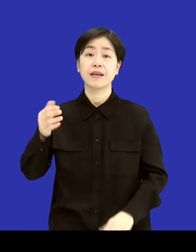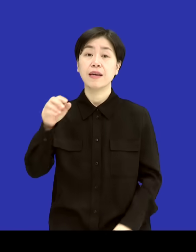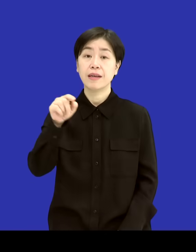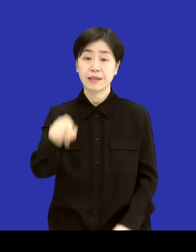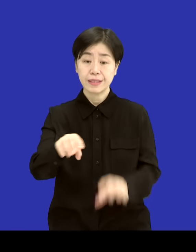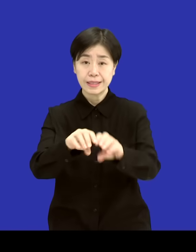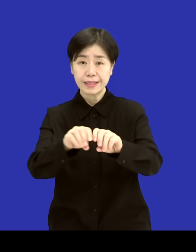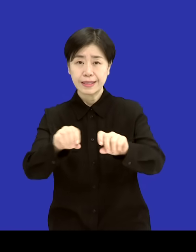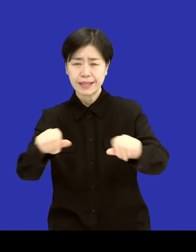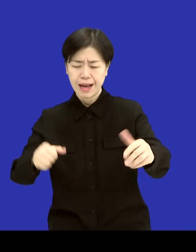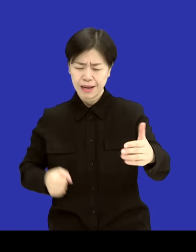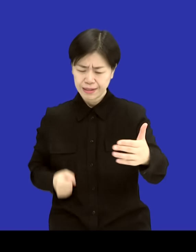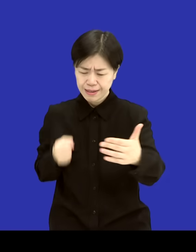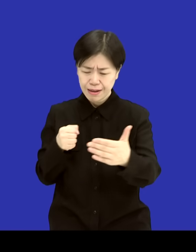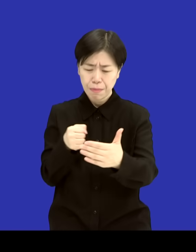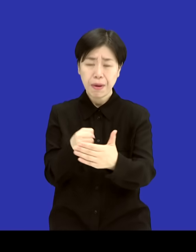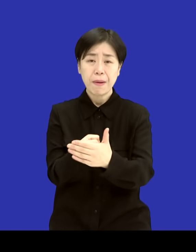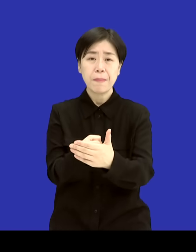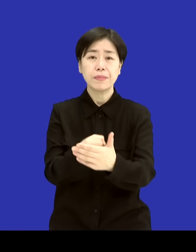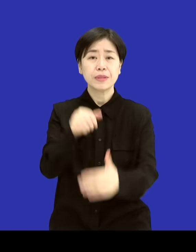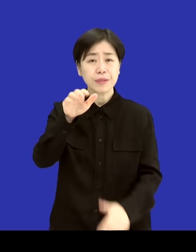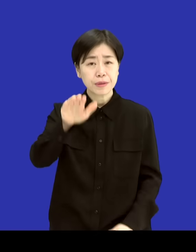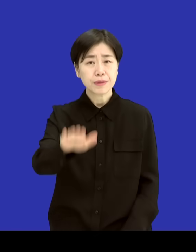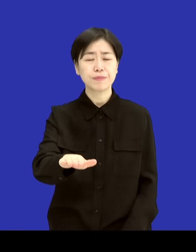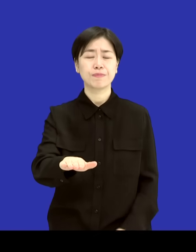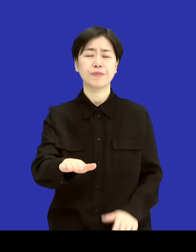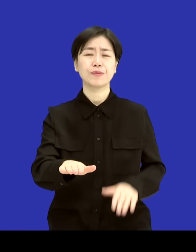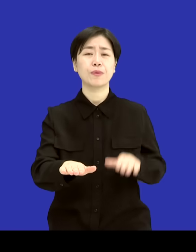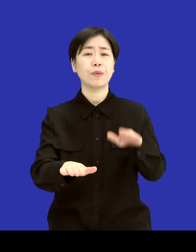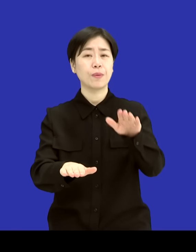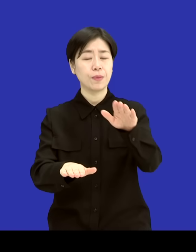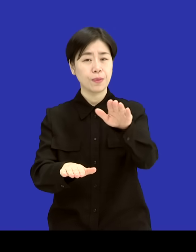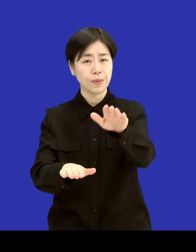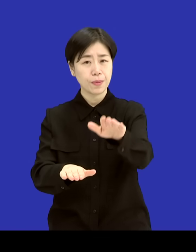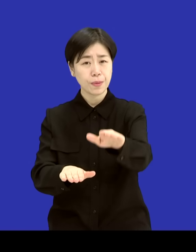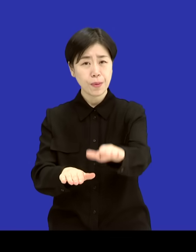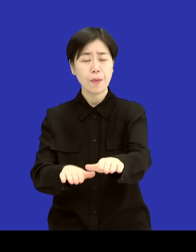없이 그 땅을